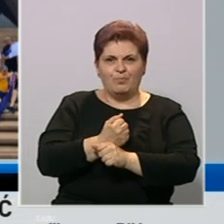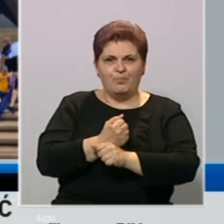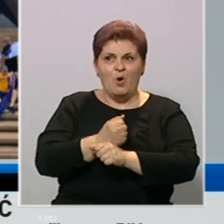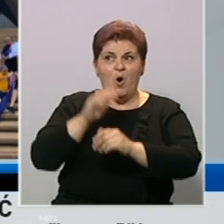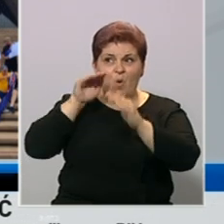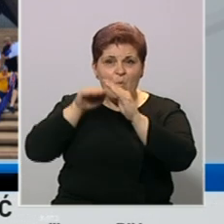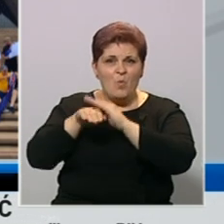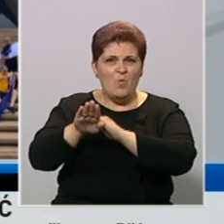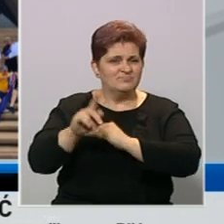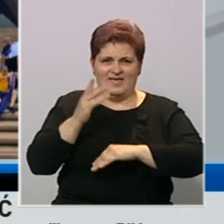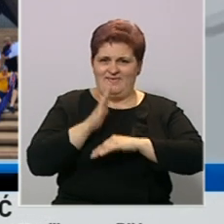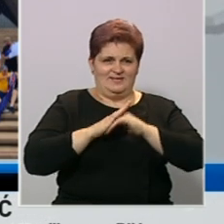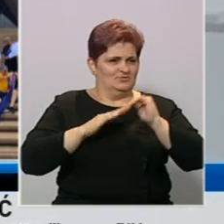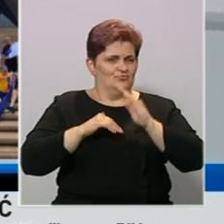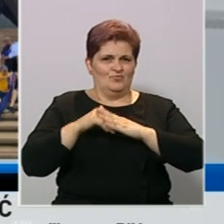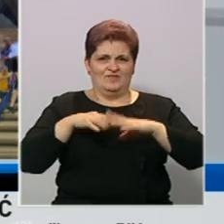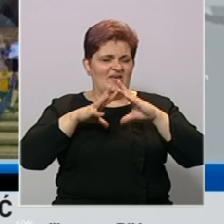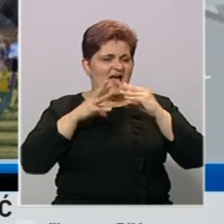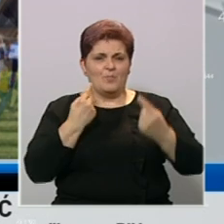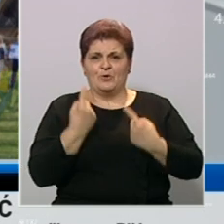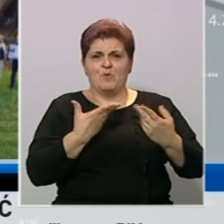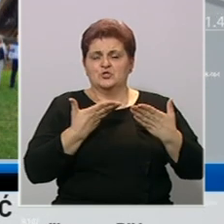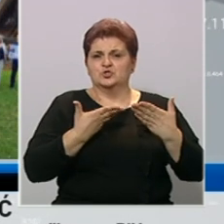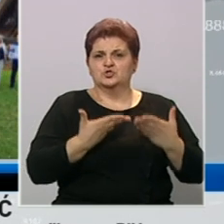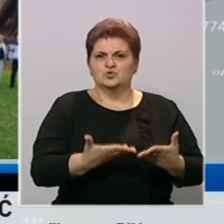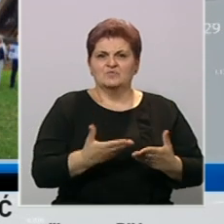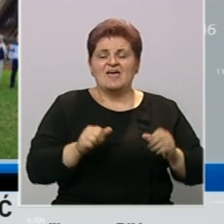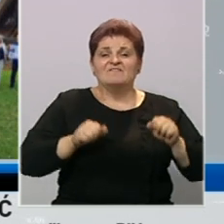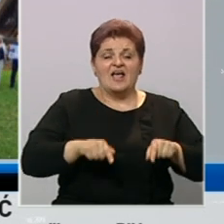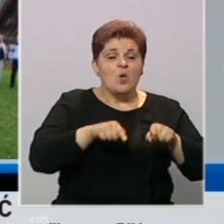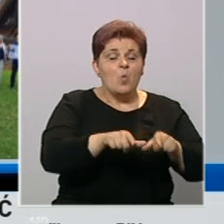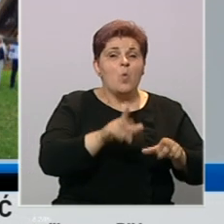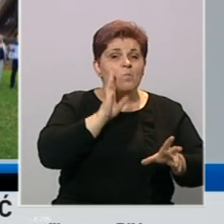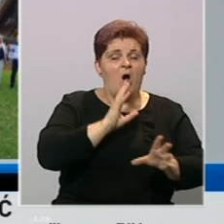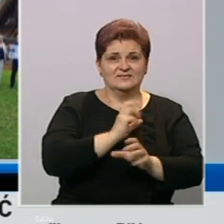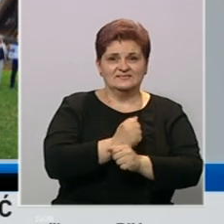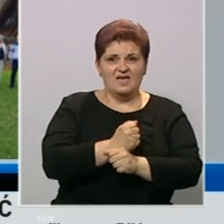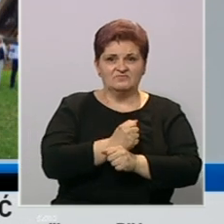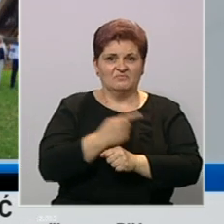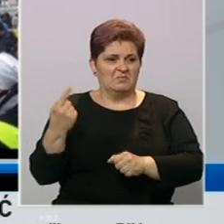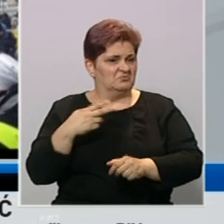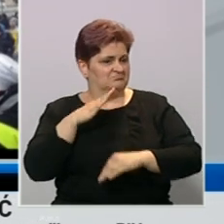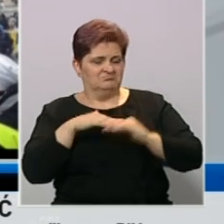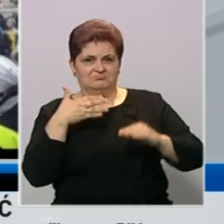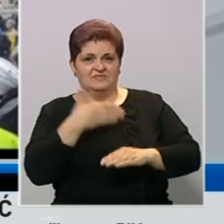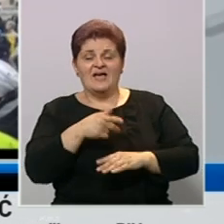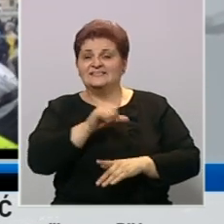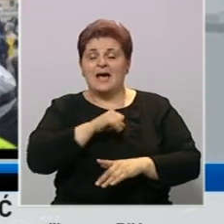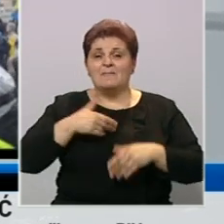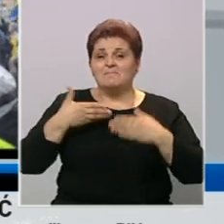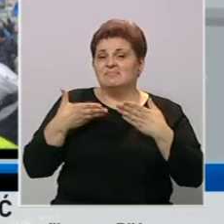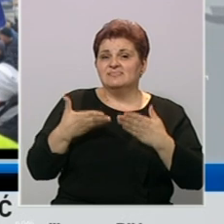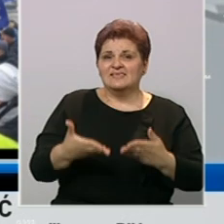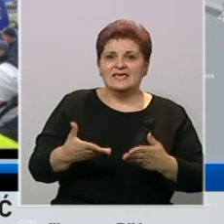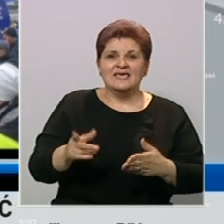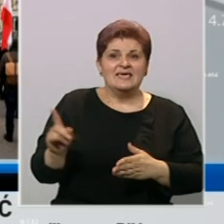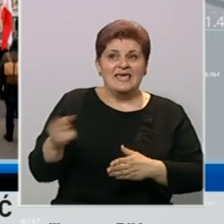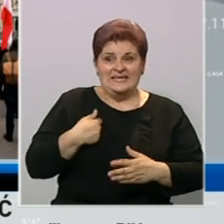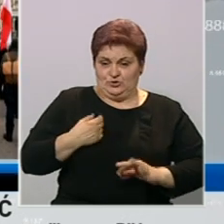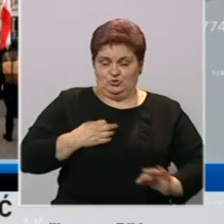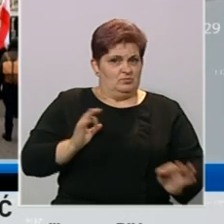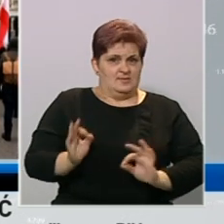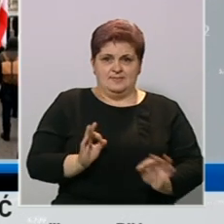dijaspore nezadovoljni sa kompletnom situacijom i vlašću u Bosni i Hercegovini, a samim tim nisu ni